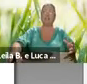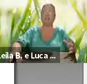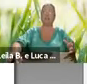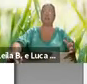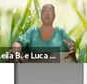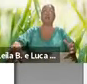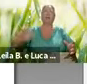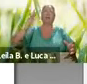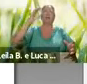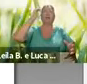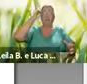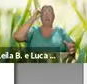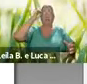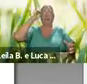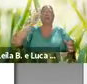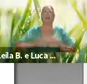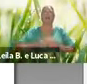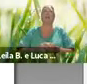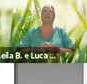vedendo? No?